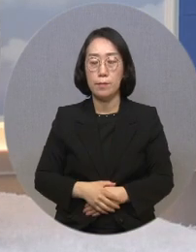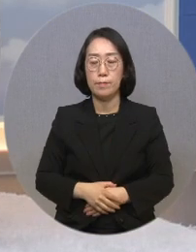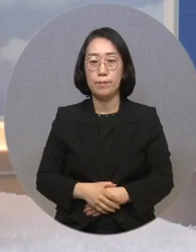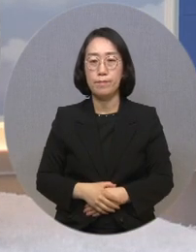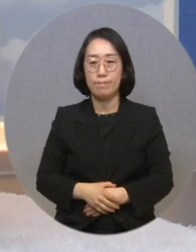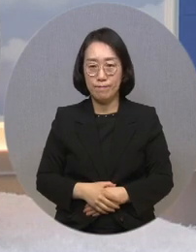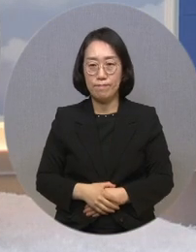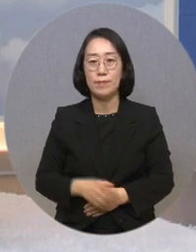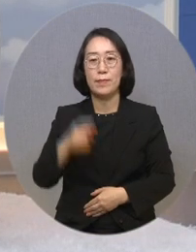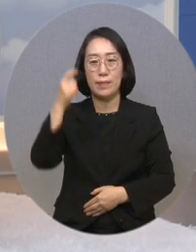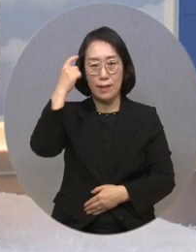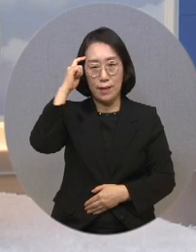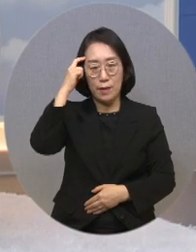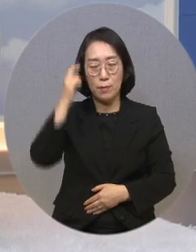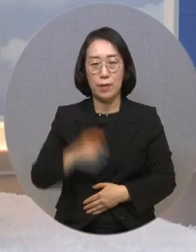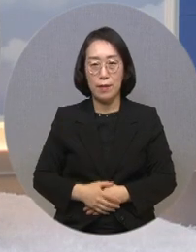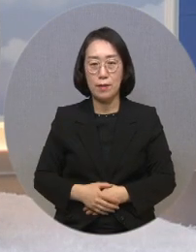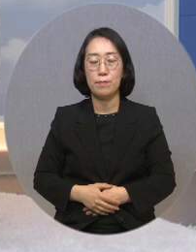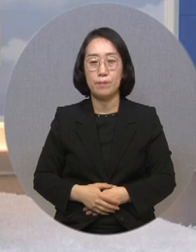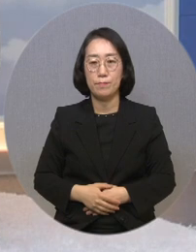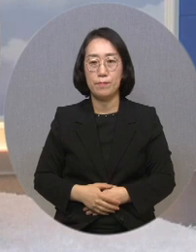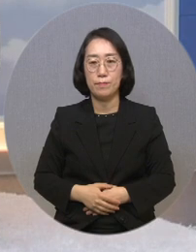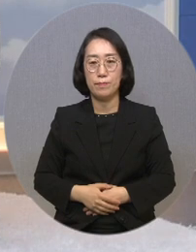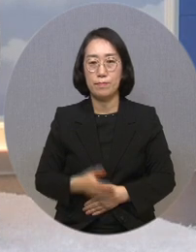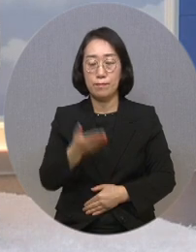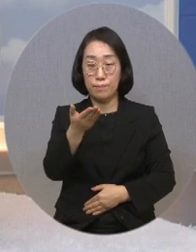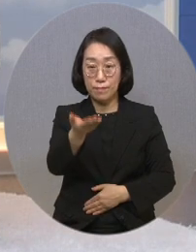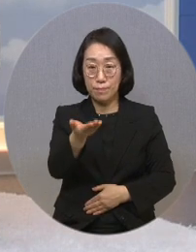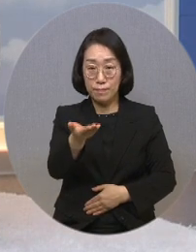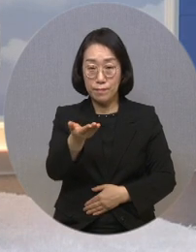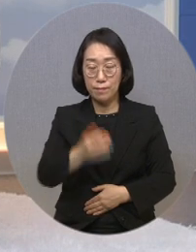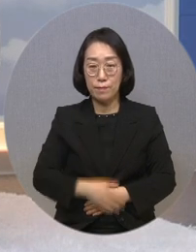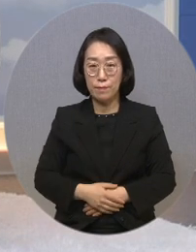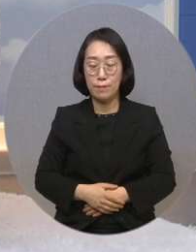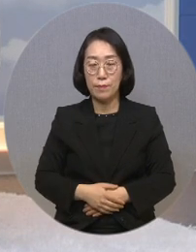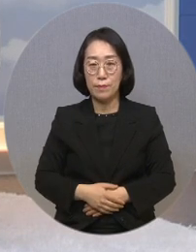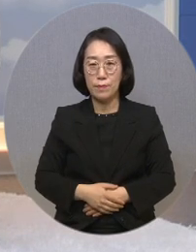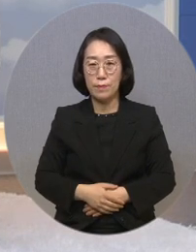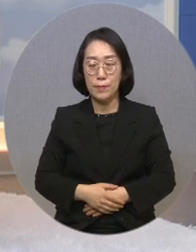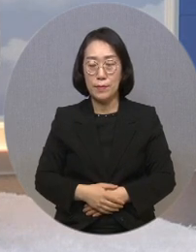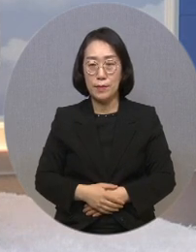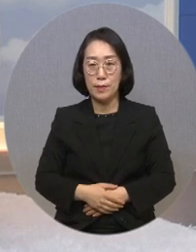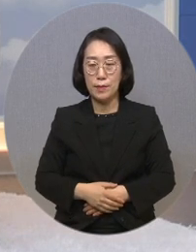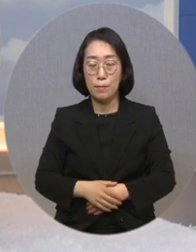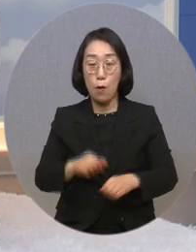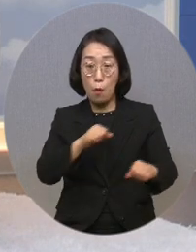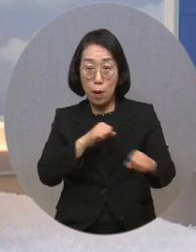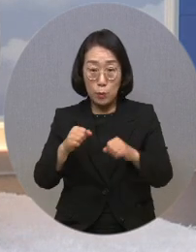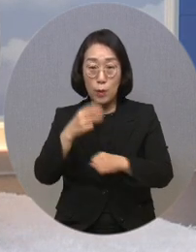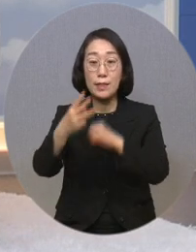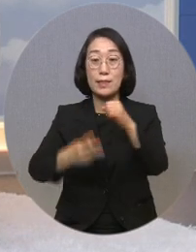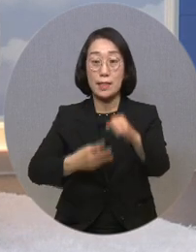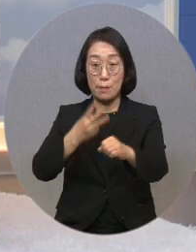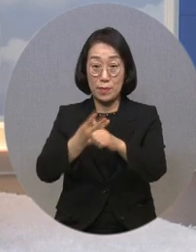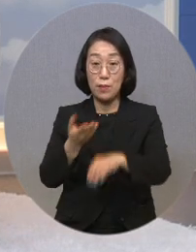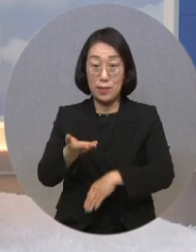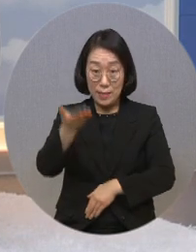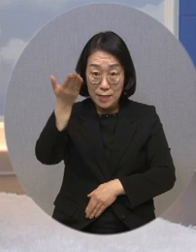생각이네요. 네, 알겠습니다. 자, 우리 전창곤 의장님 이제 의정 생활하신 지 3년이 지나가고